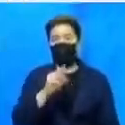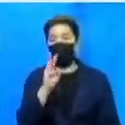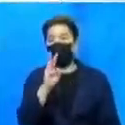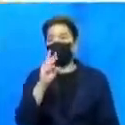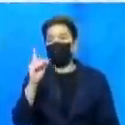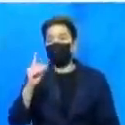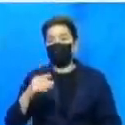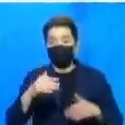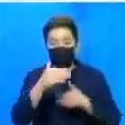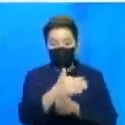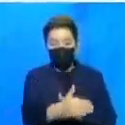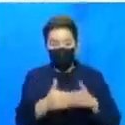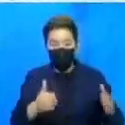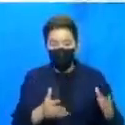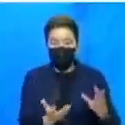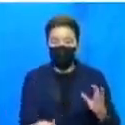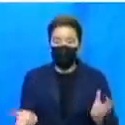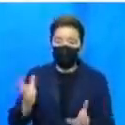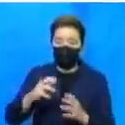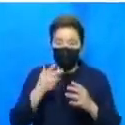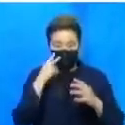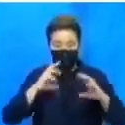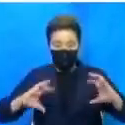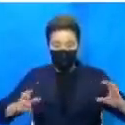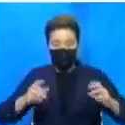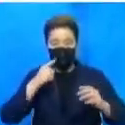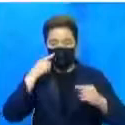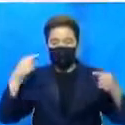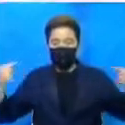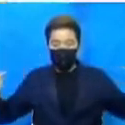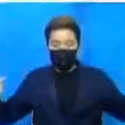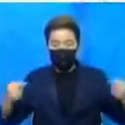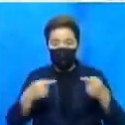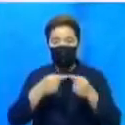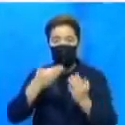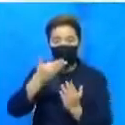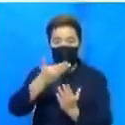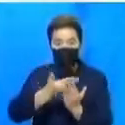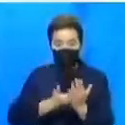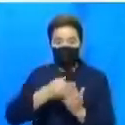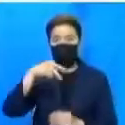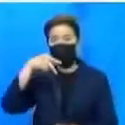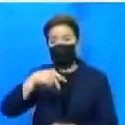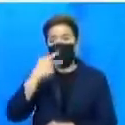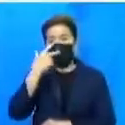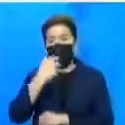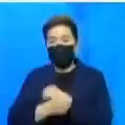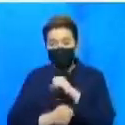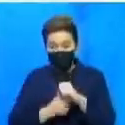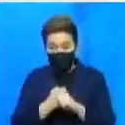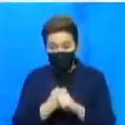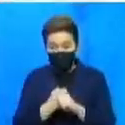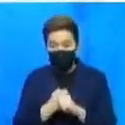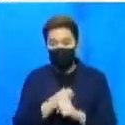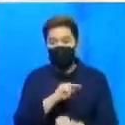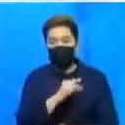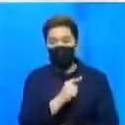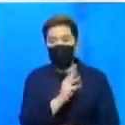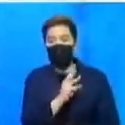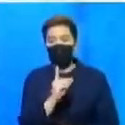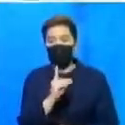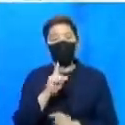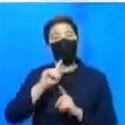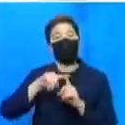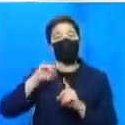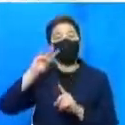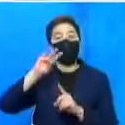รให้ตรงตามประกาศการออกเลขสลากจ่ายคืนสลากออมสินพิเศษ3ปีงวดประจำวันที่16กร